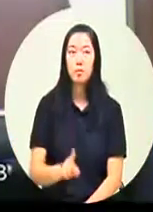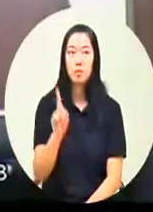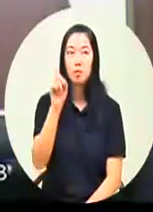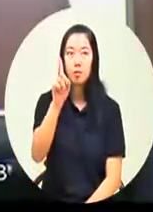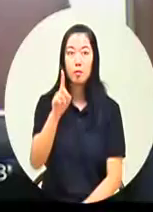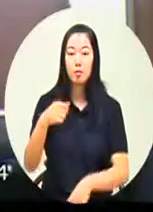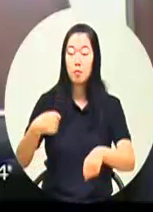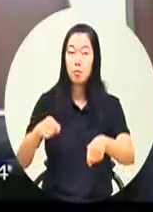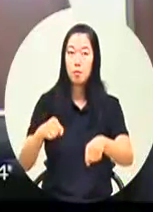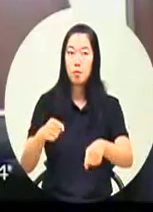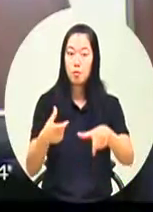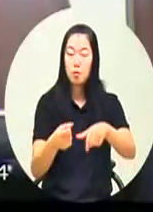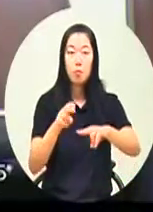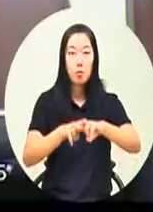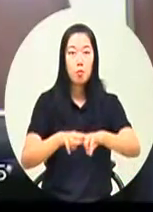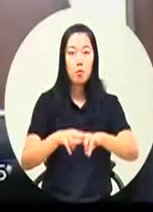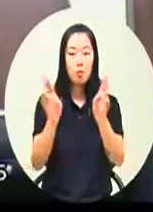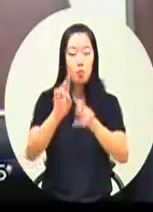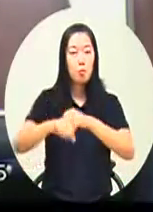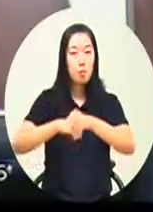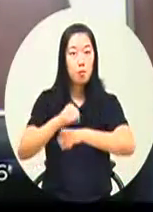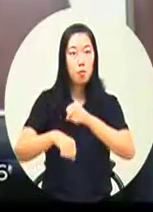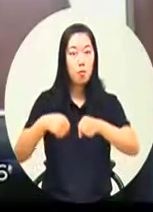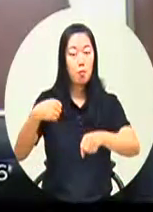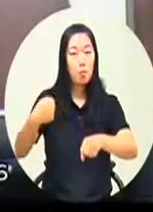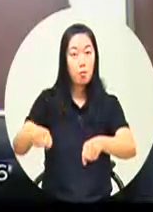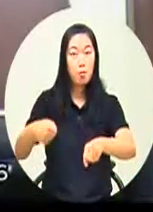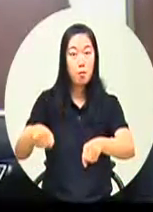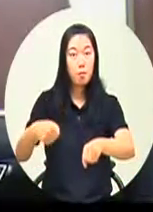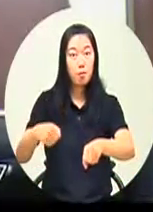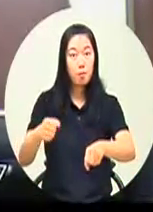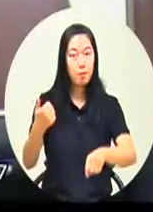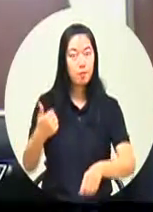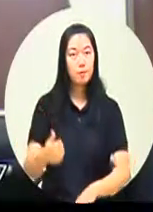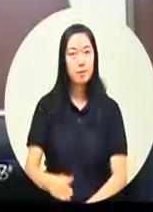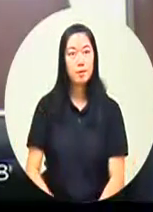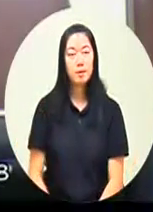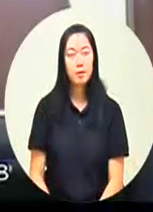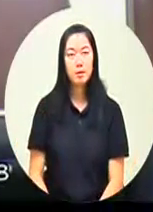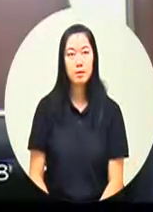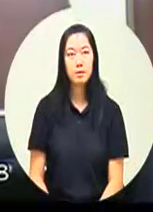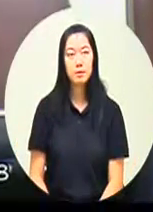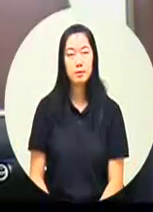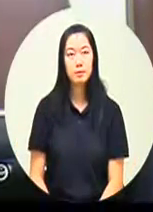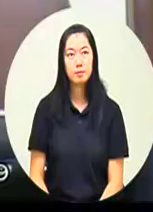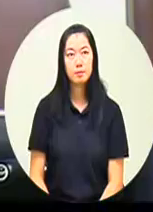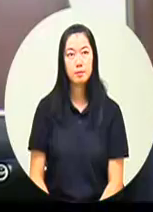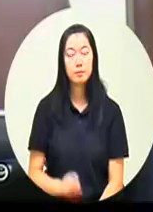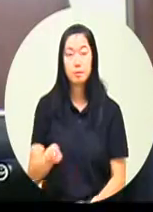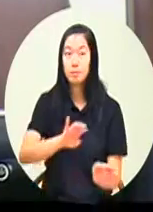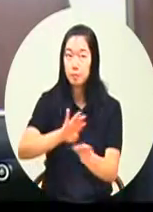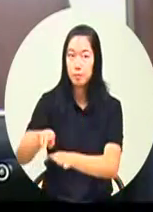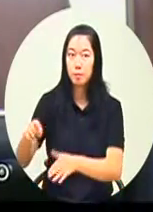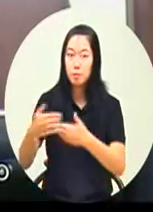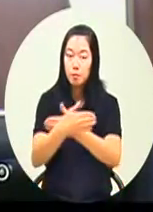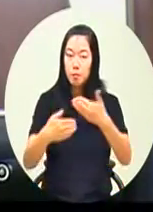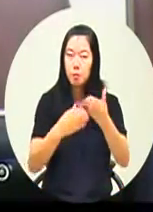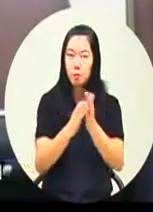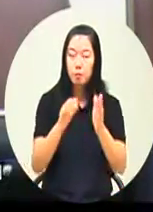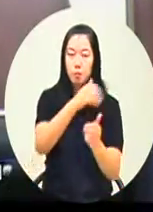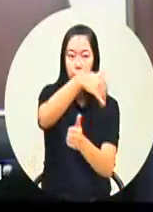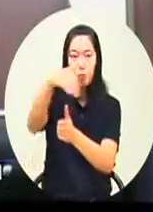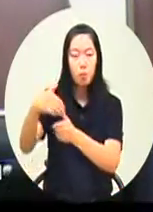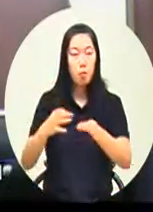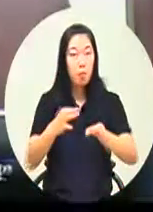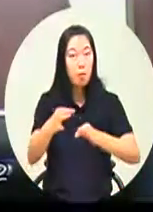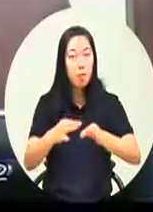公共电动机车。那还有现在交通局正在招商的所谓